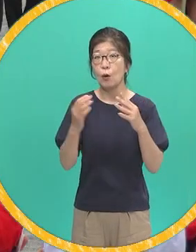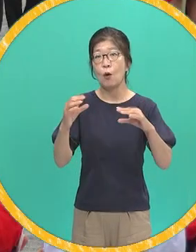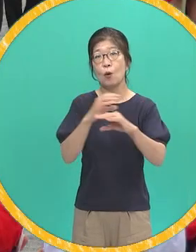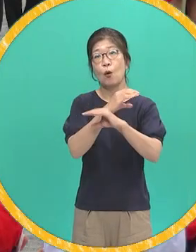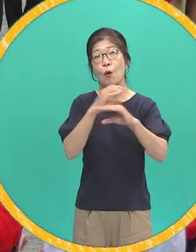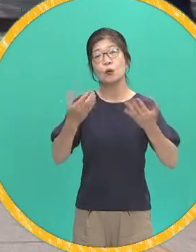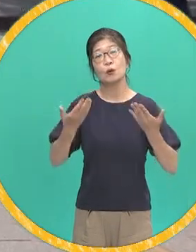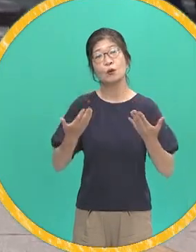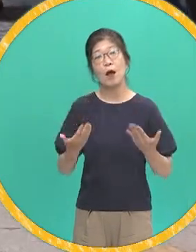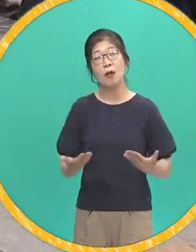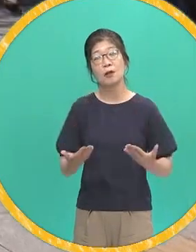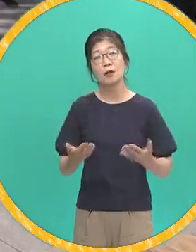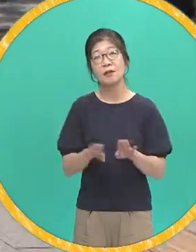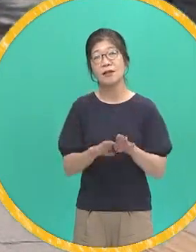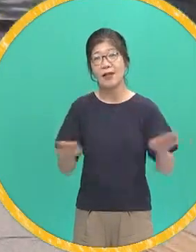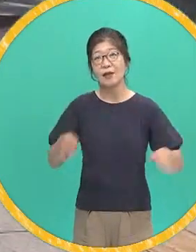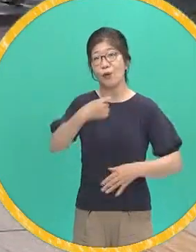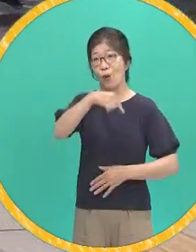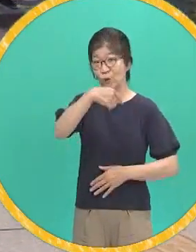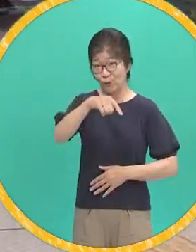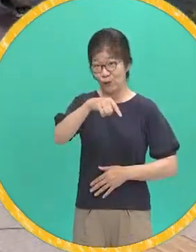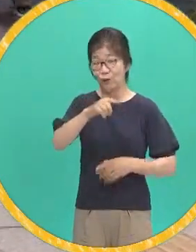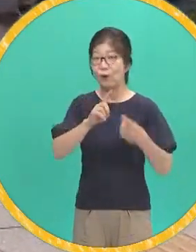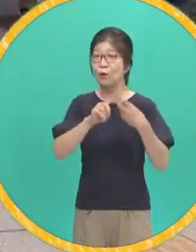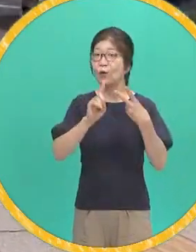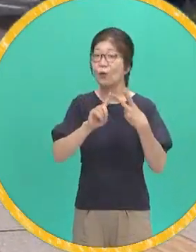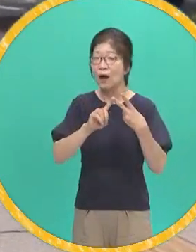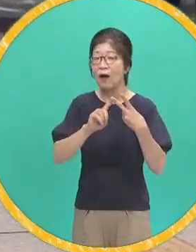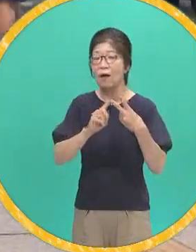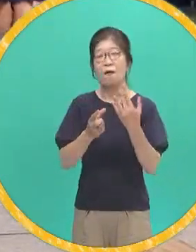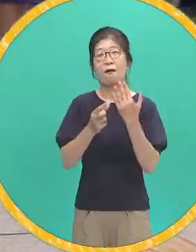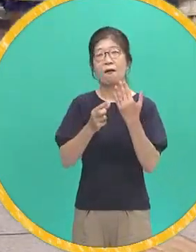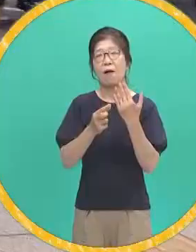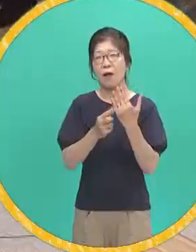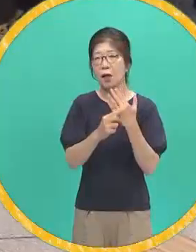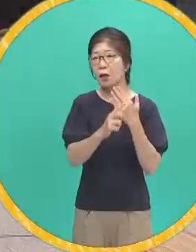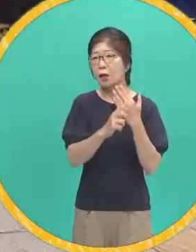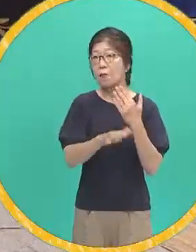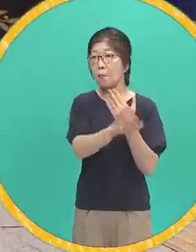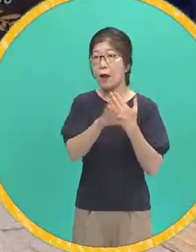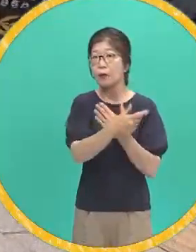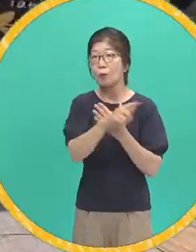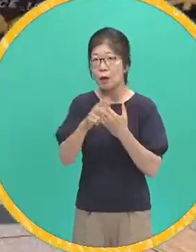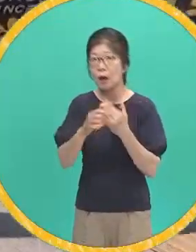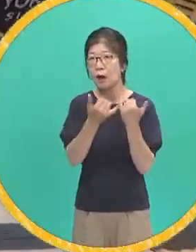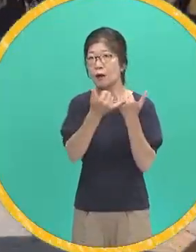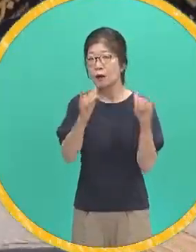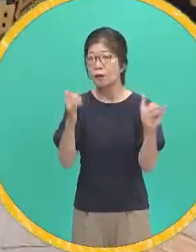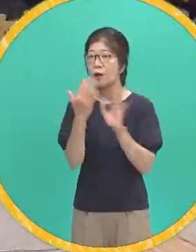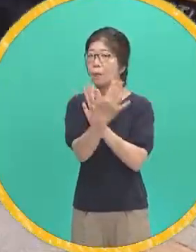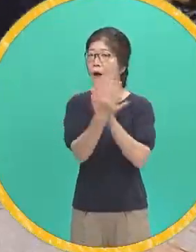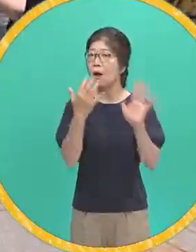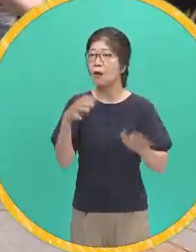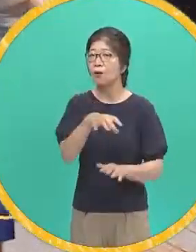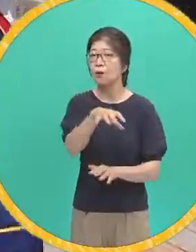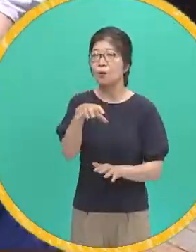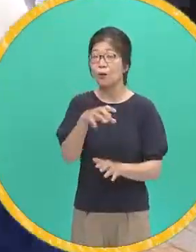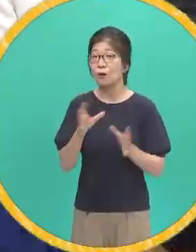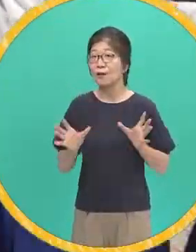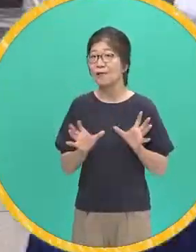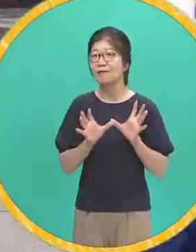安全教室ですとかあとは駅とか人の通る場所ですね街角でキャンペーン